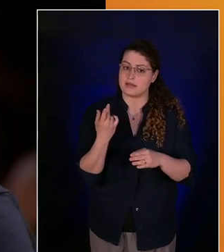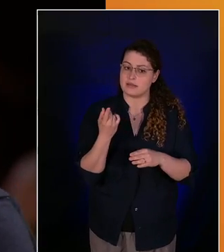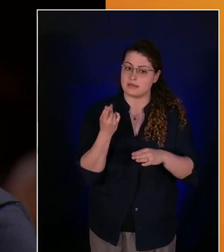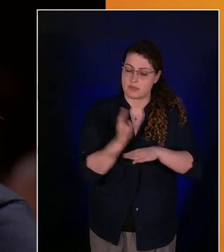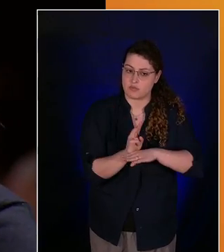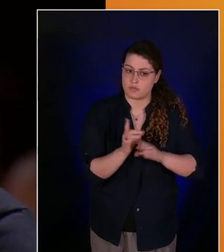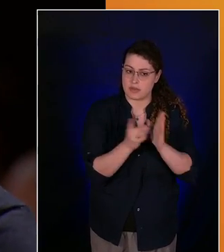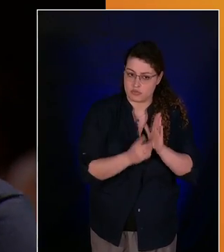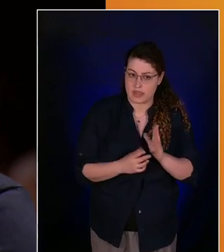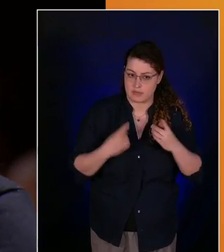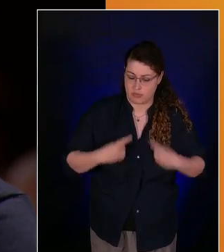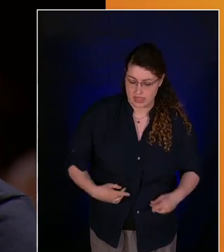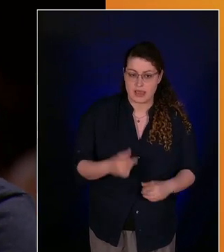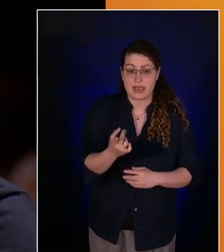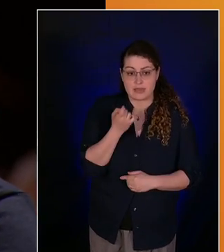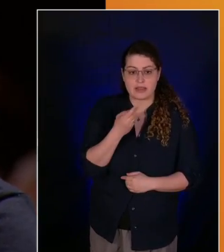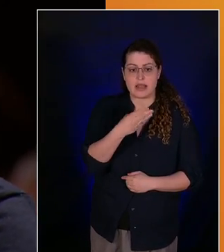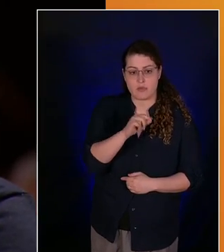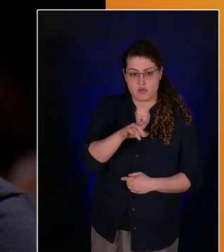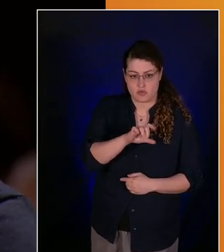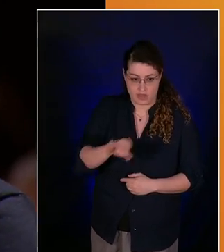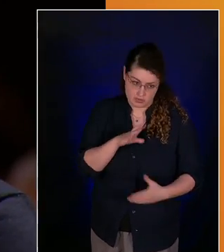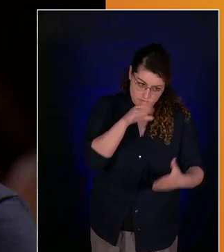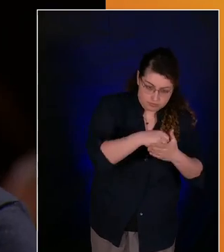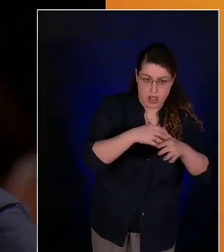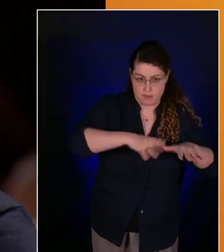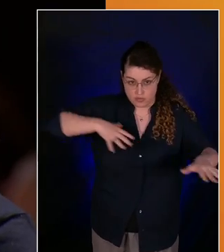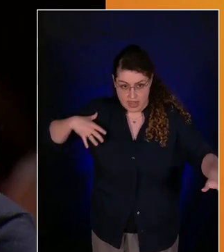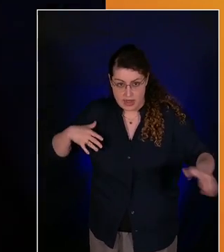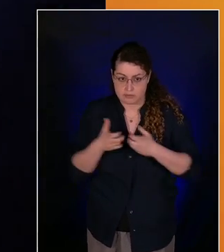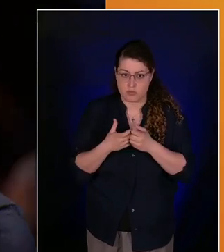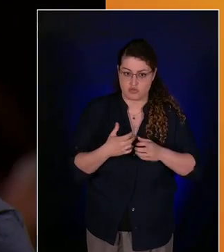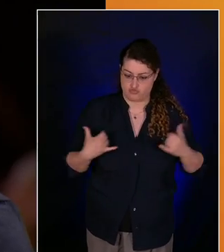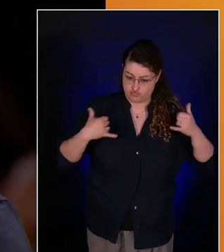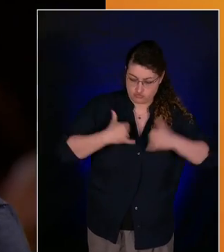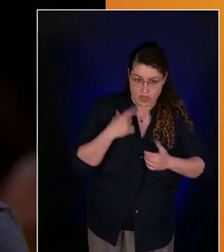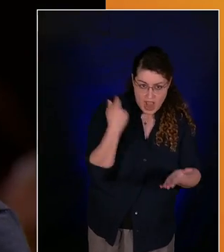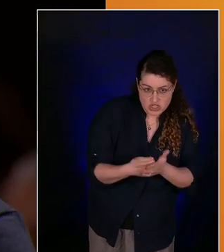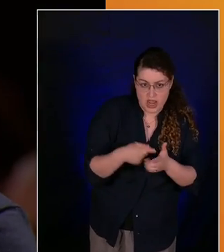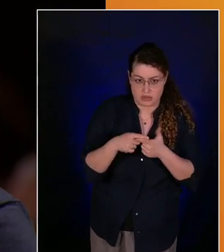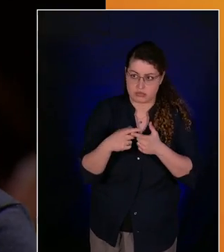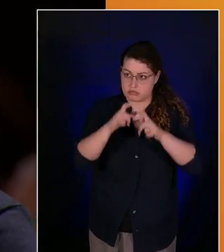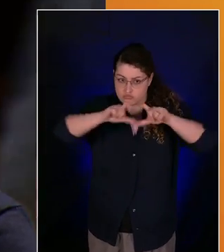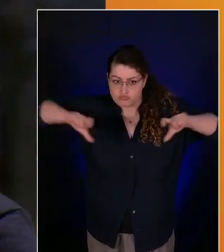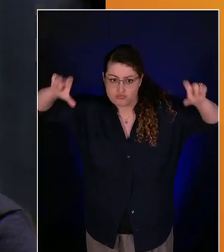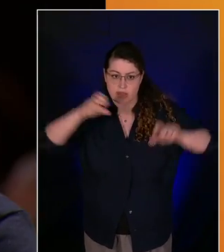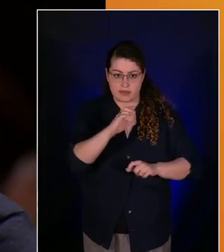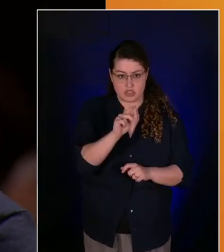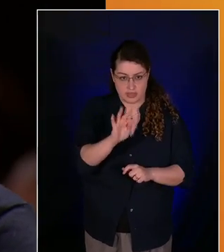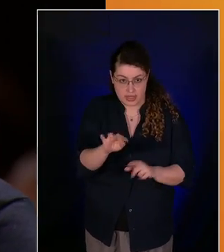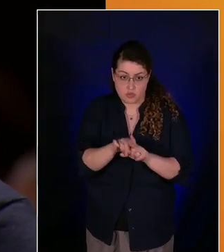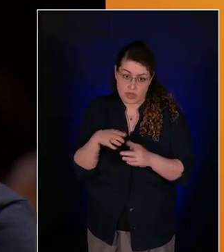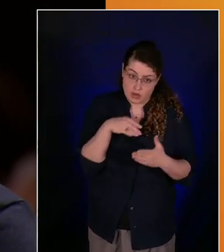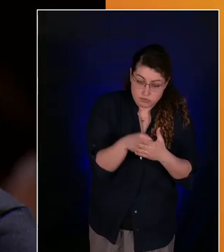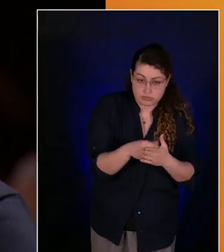Moselle l'extrême droit inf filtre nos cortèges en manif elle achète des chazubes des beau CGT et elle s'affiltre aussi